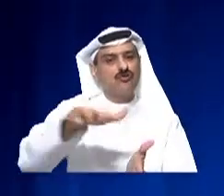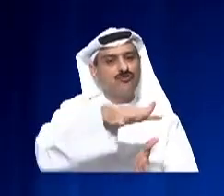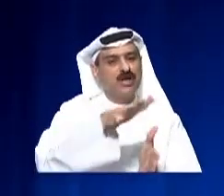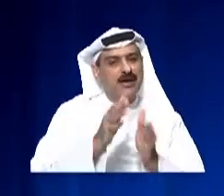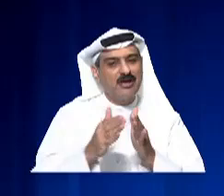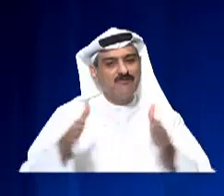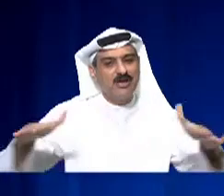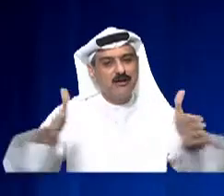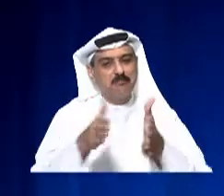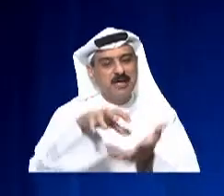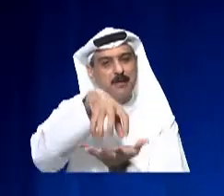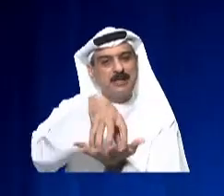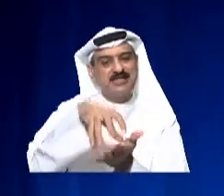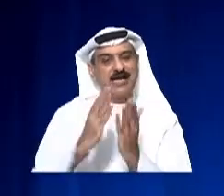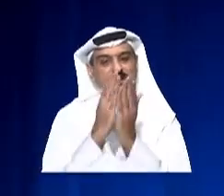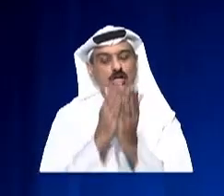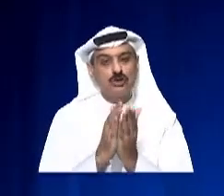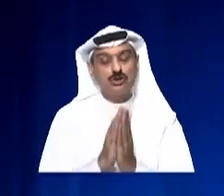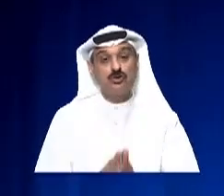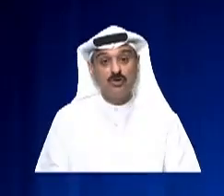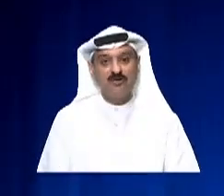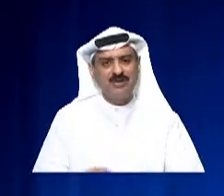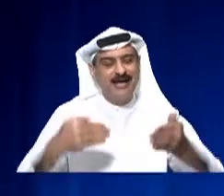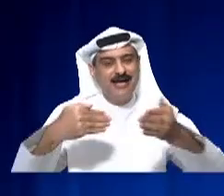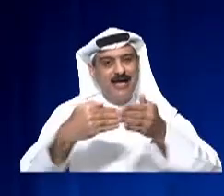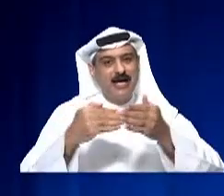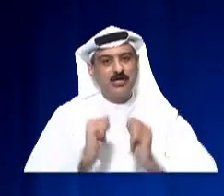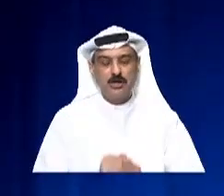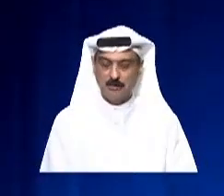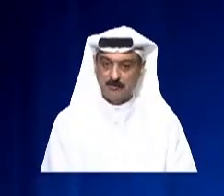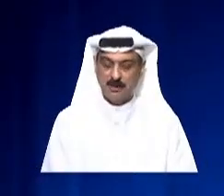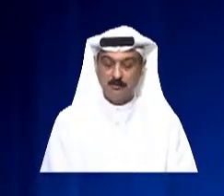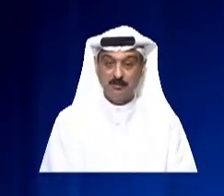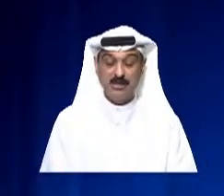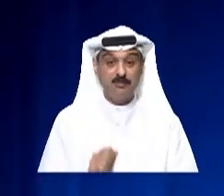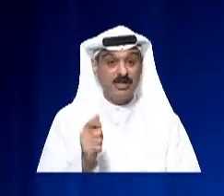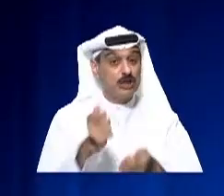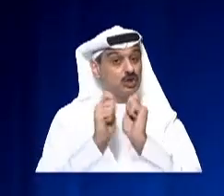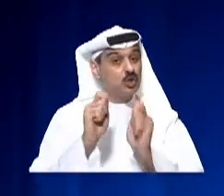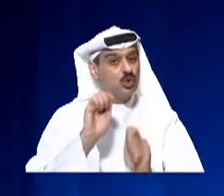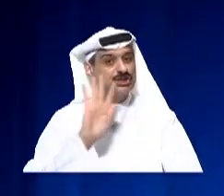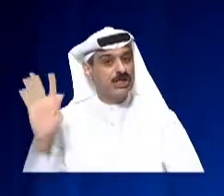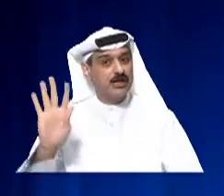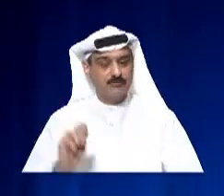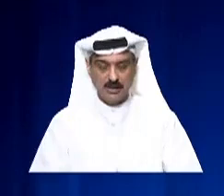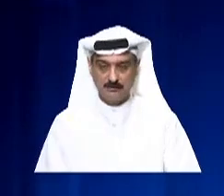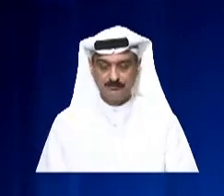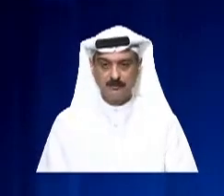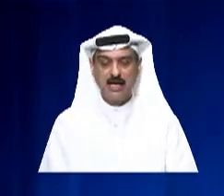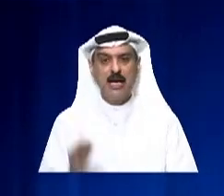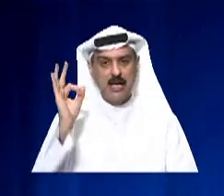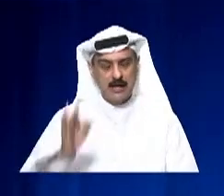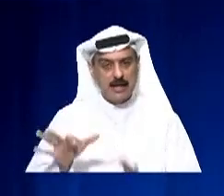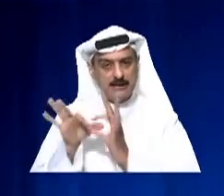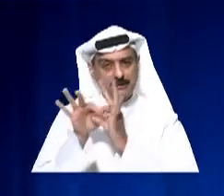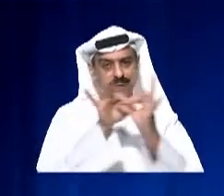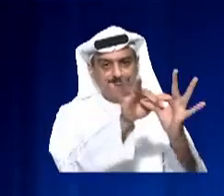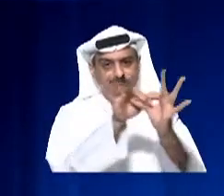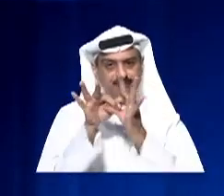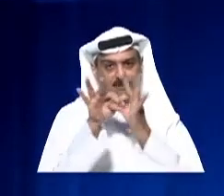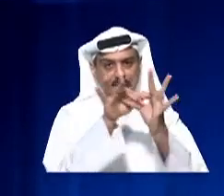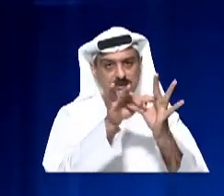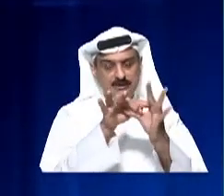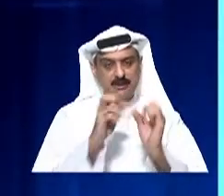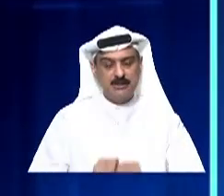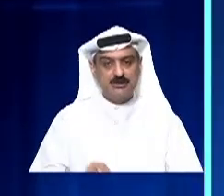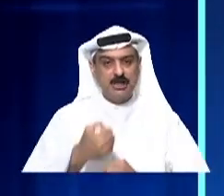الوزراء تكليف مؤسسة الموانئ الكويتية بما يلي: التنسيق مع بلدية الكويت لسرعة استلام موقع نقعة